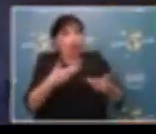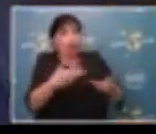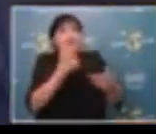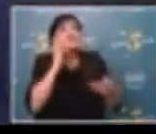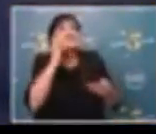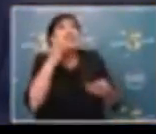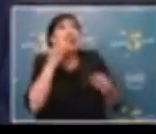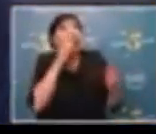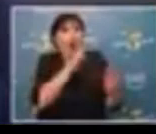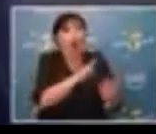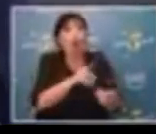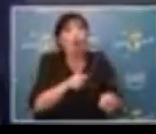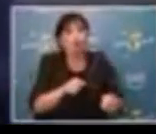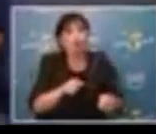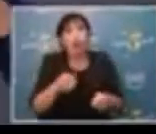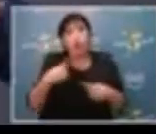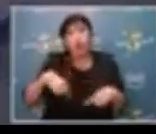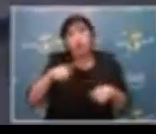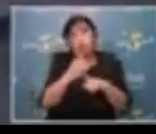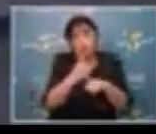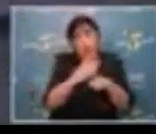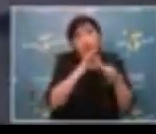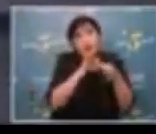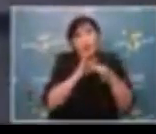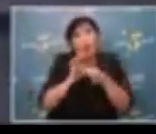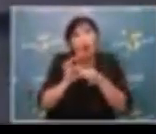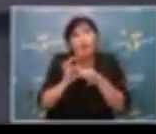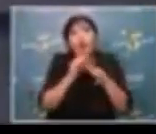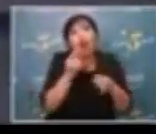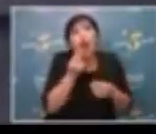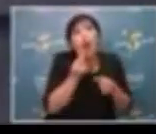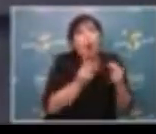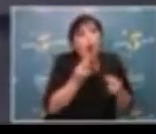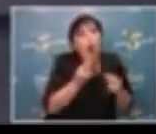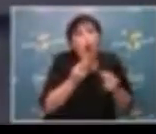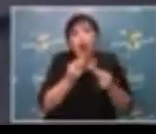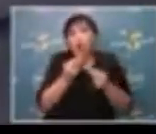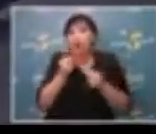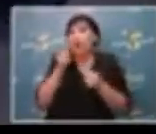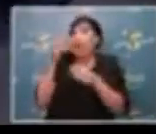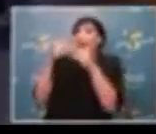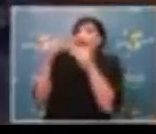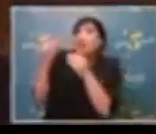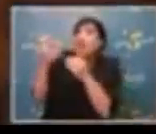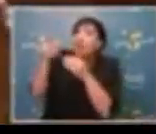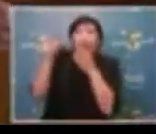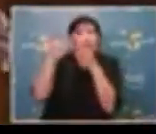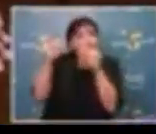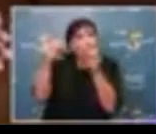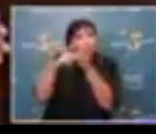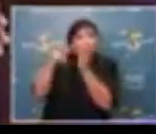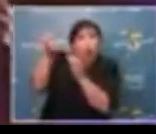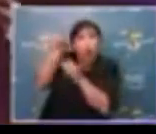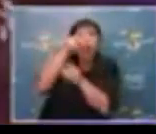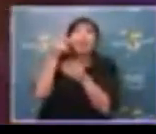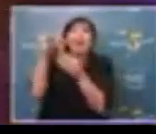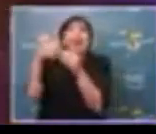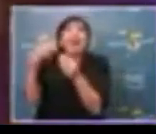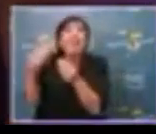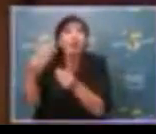Capire che dobbiamo fare coesioni economiche, andare a vedere cosa fanno là dove hanno risolto dei problemi.